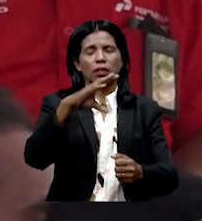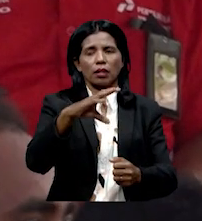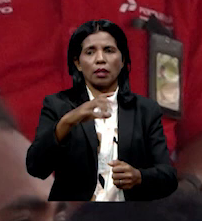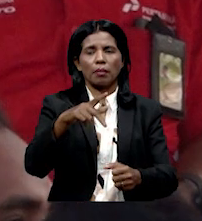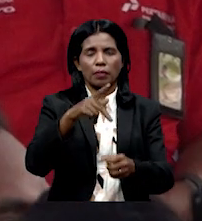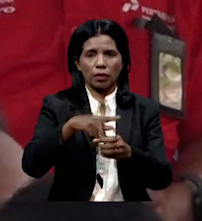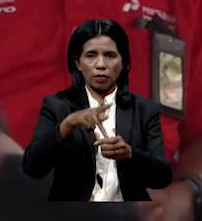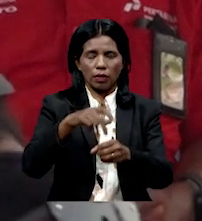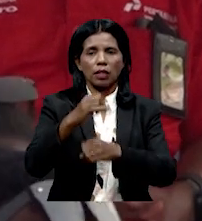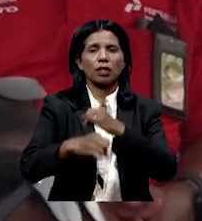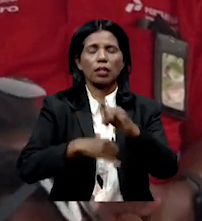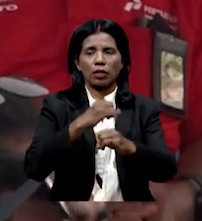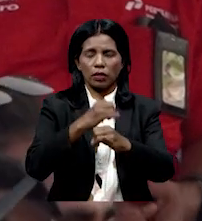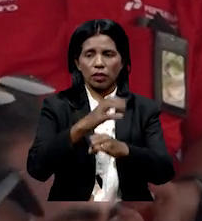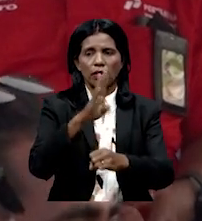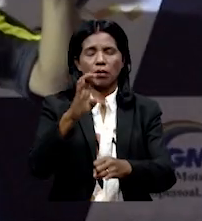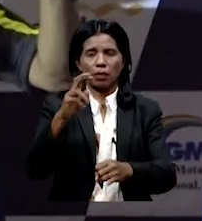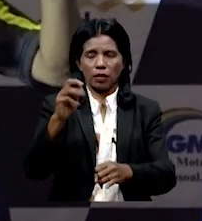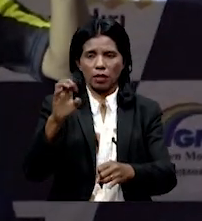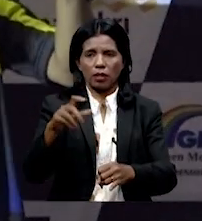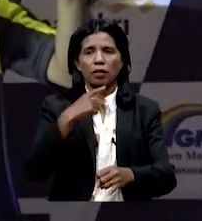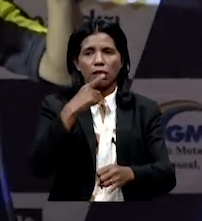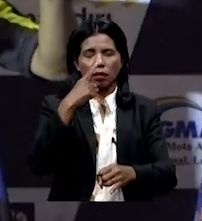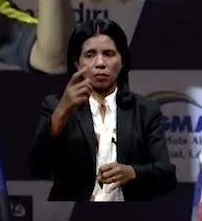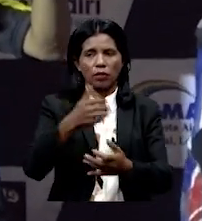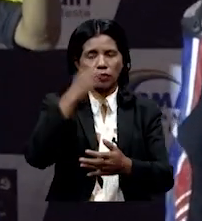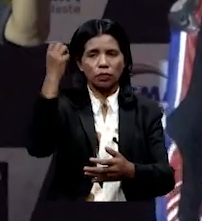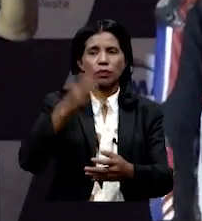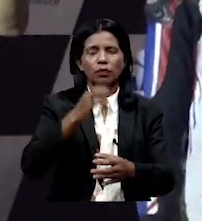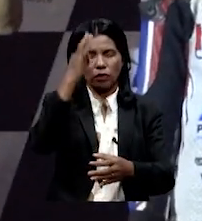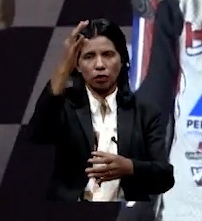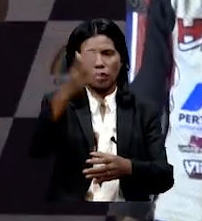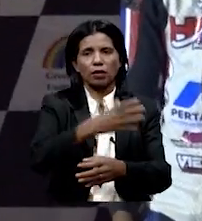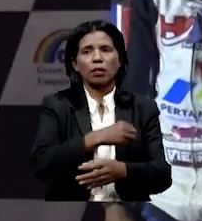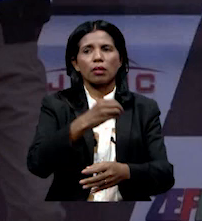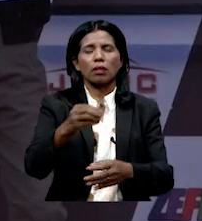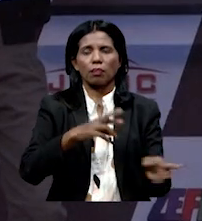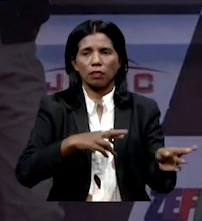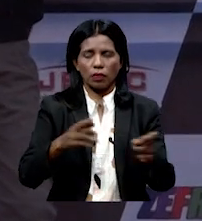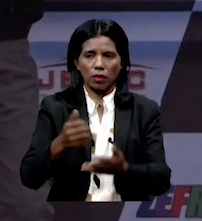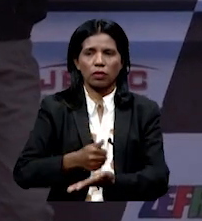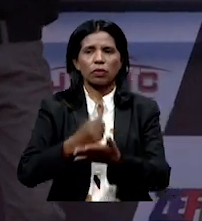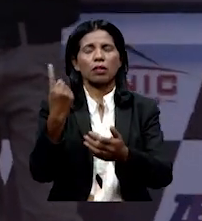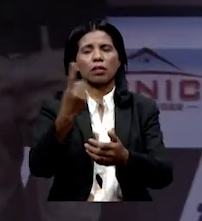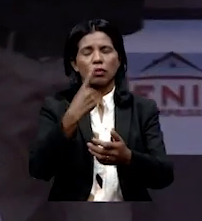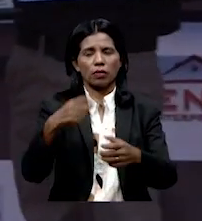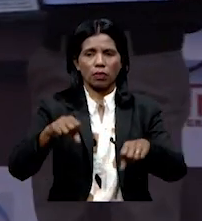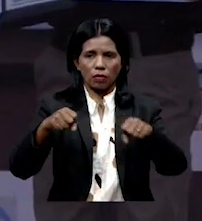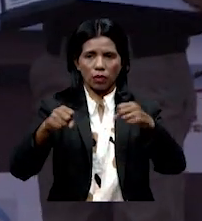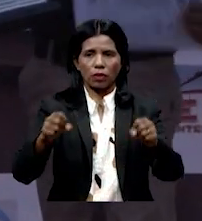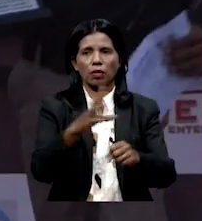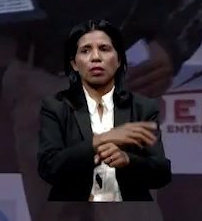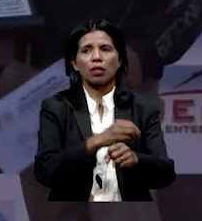Timor SA, Beni Harto Vijaya, declara: "Ba futuro Pertamina Internacional pronto apoio na Fatin corrida